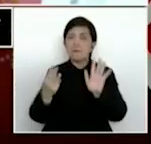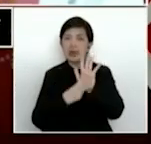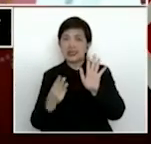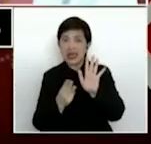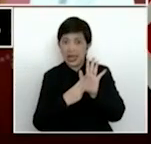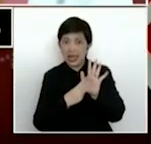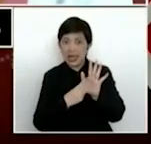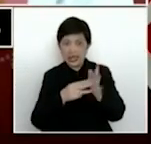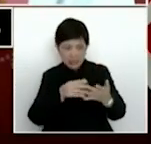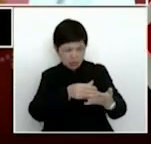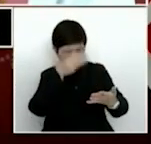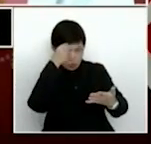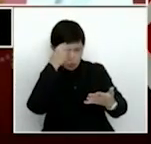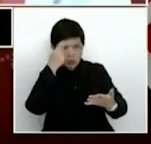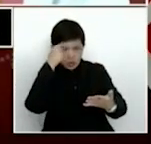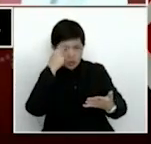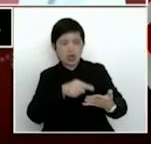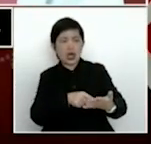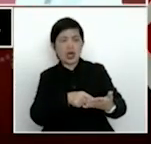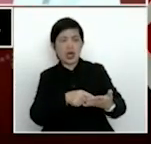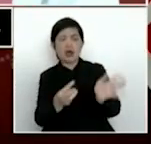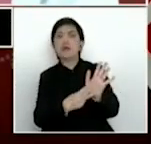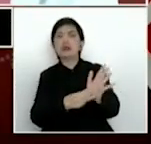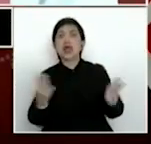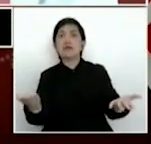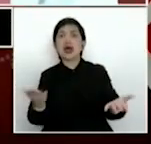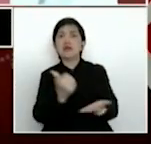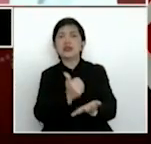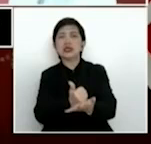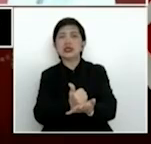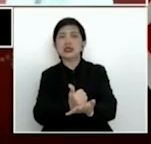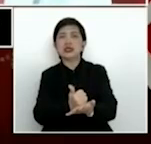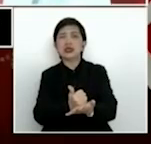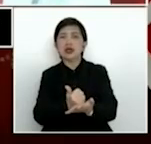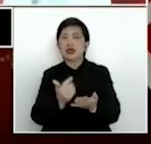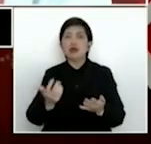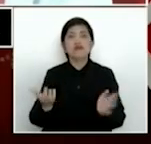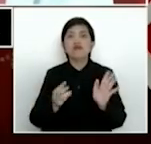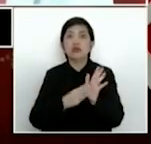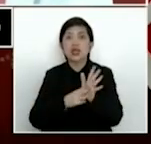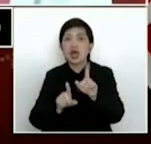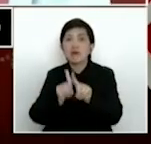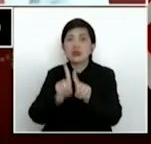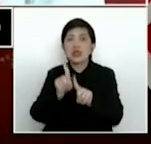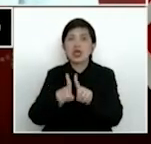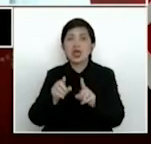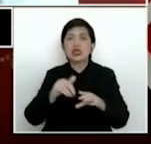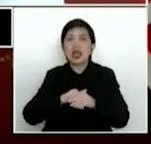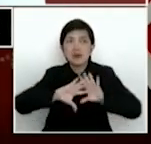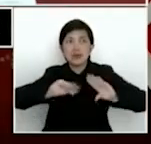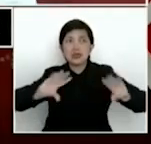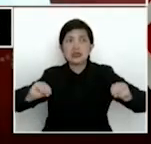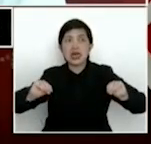kita identifikasi adalah apa kita harus tahu ada masalah apa yang terpenting ada masalah Persaingan di dalam pekerjaan